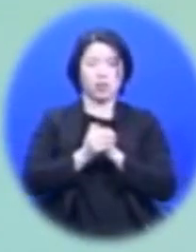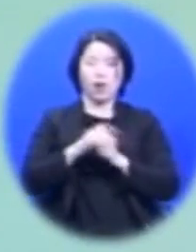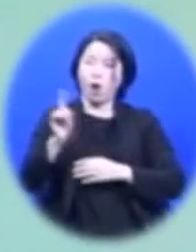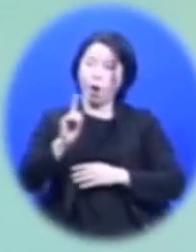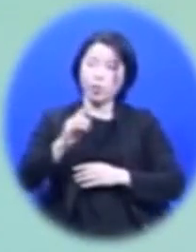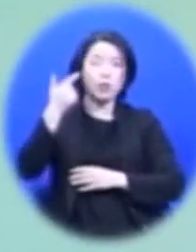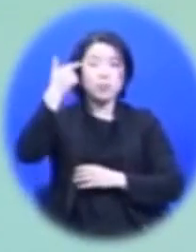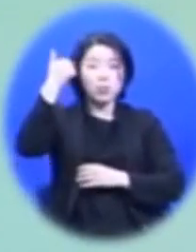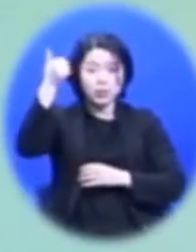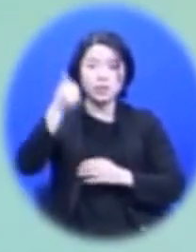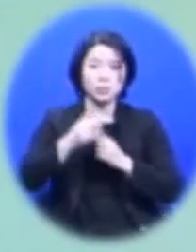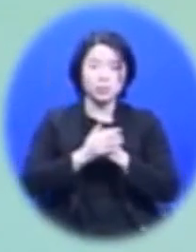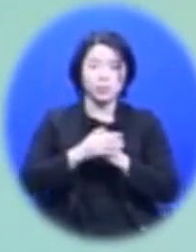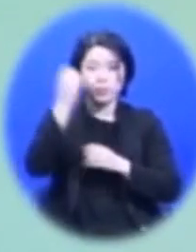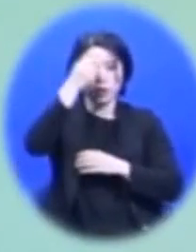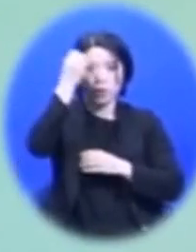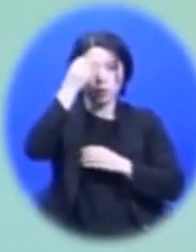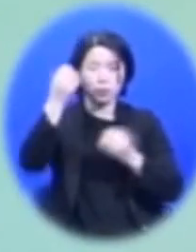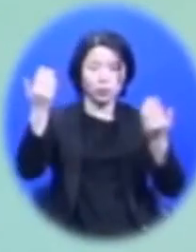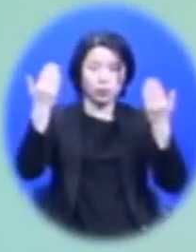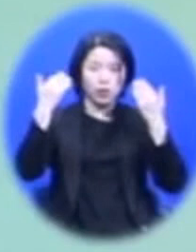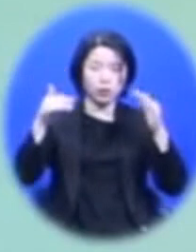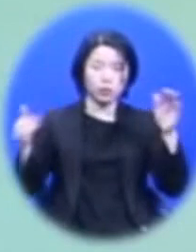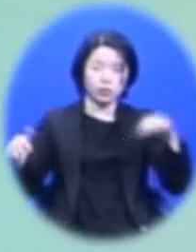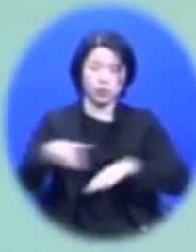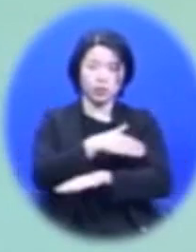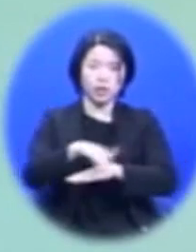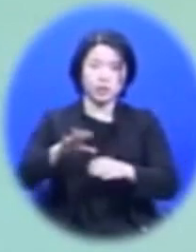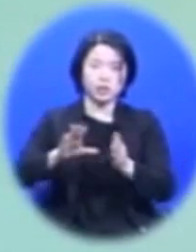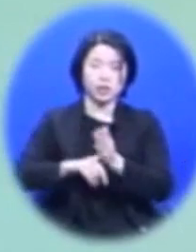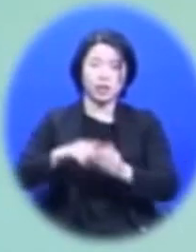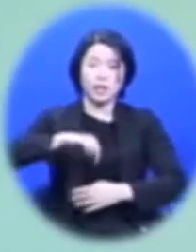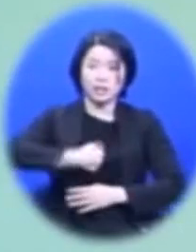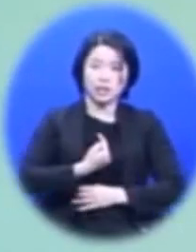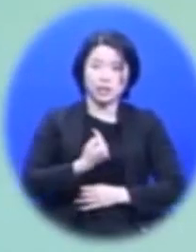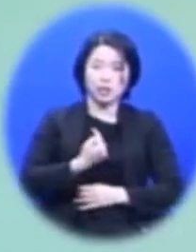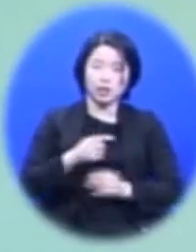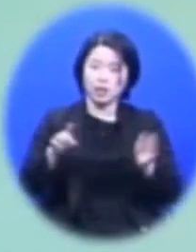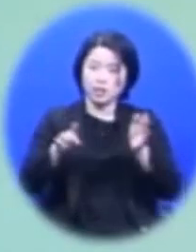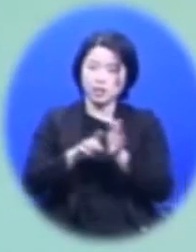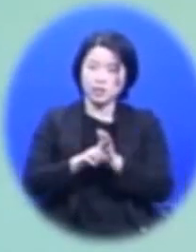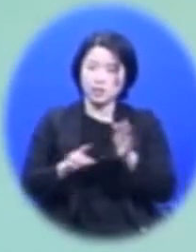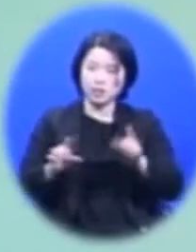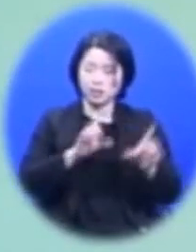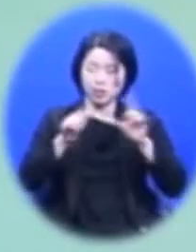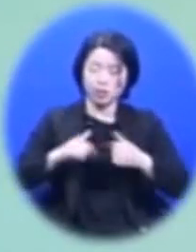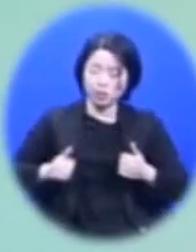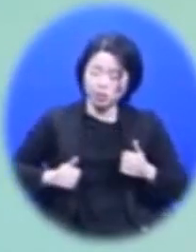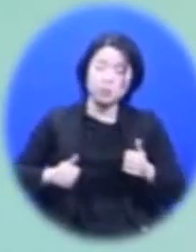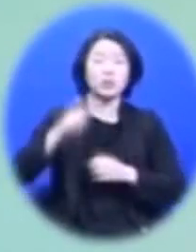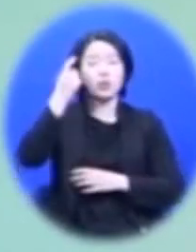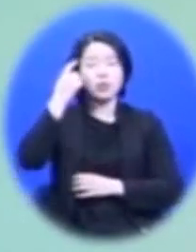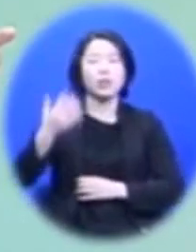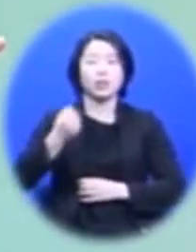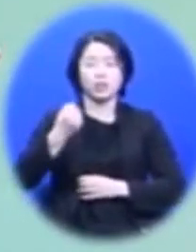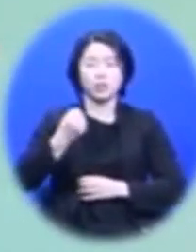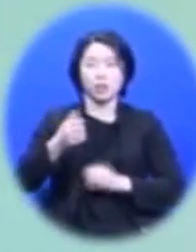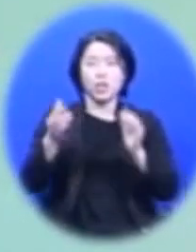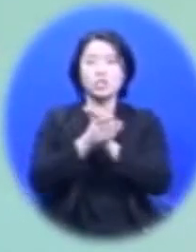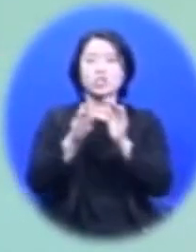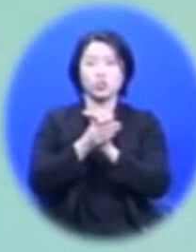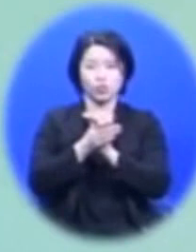어떤 목사님은 고등학교 다닐 때 얼마나 본인이 신앙생활을 열심히 한다고 생각했는지